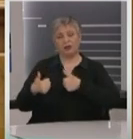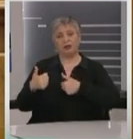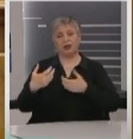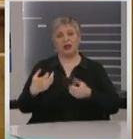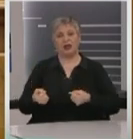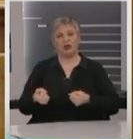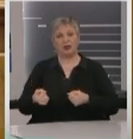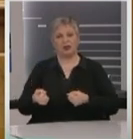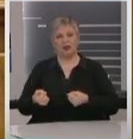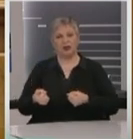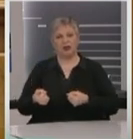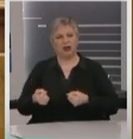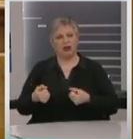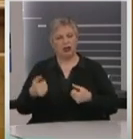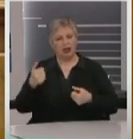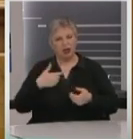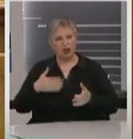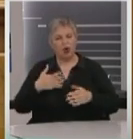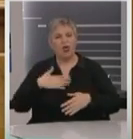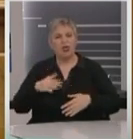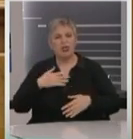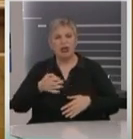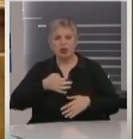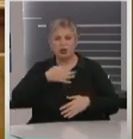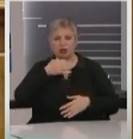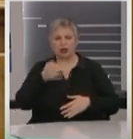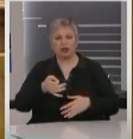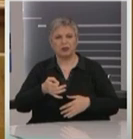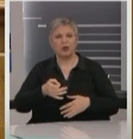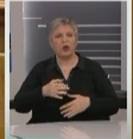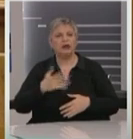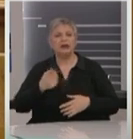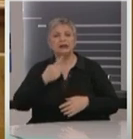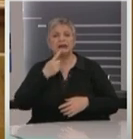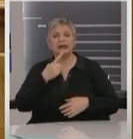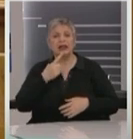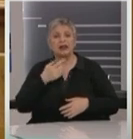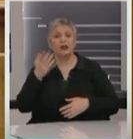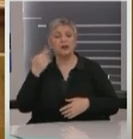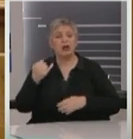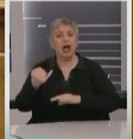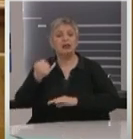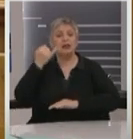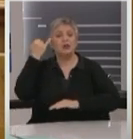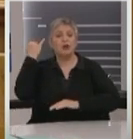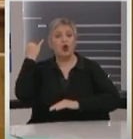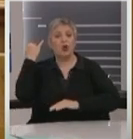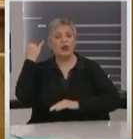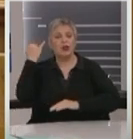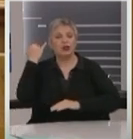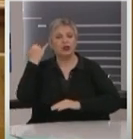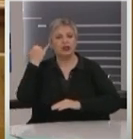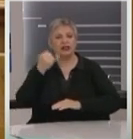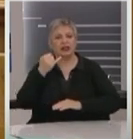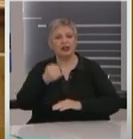μπω και εγώ στον κόπο να θυμηθώ τι έλεγε όχι ένας αντίπαλός σας σήμερα, αλλά ο αντιπρόεδρος του κόμματός σας, ο κύριος